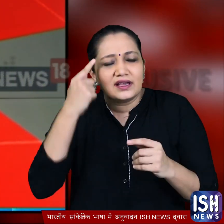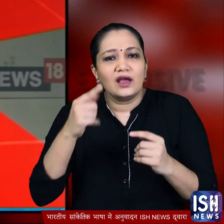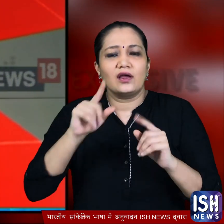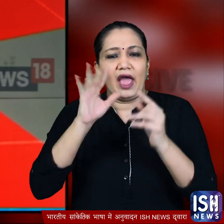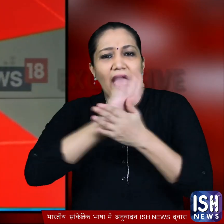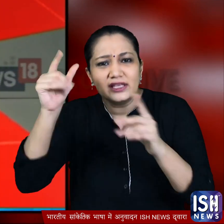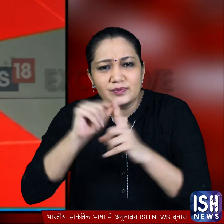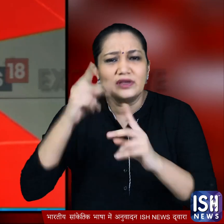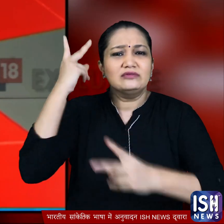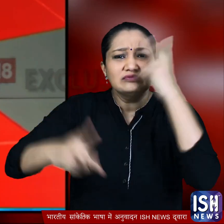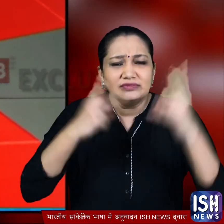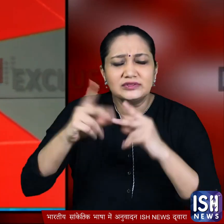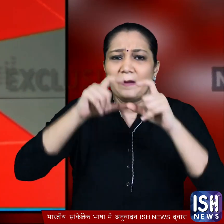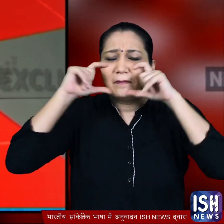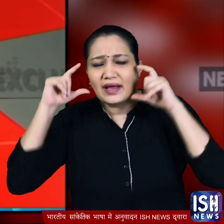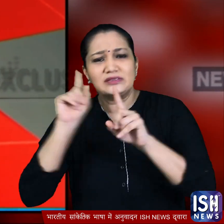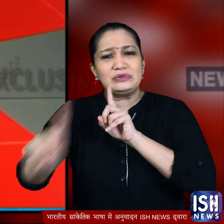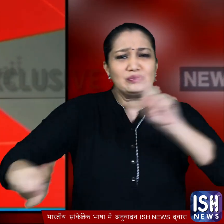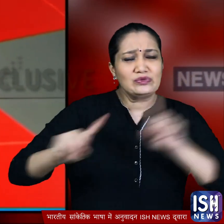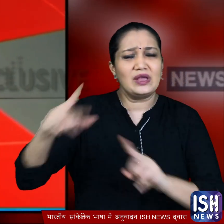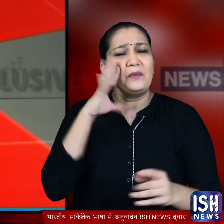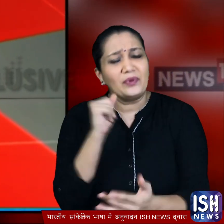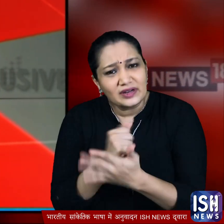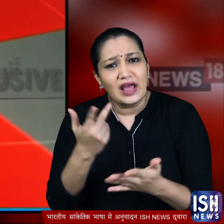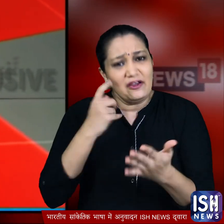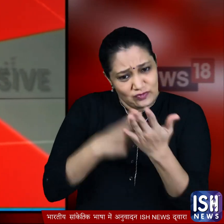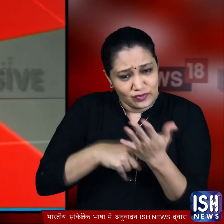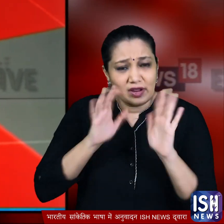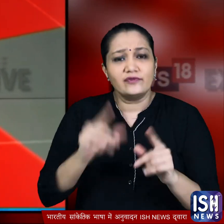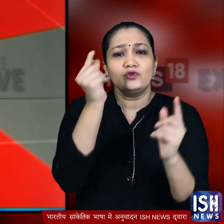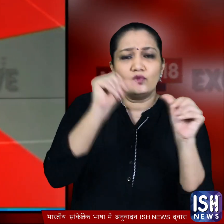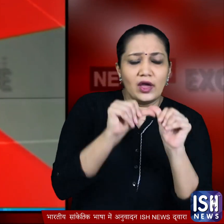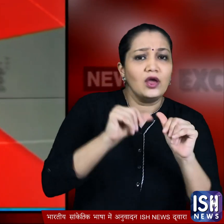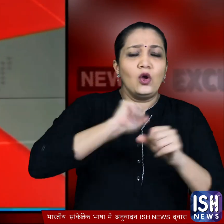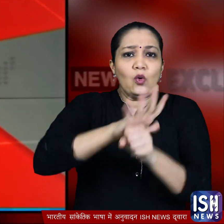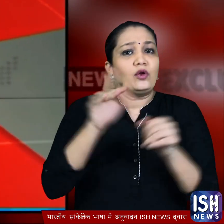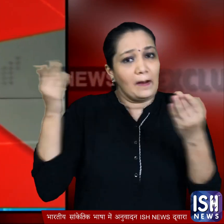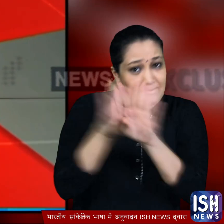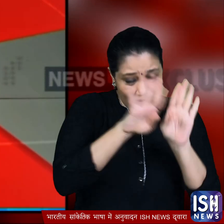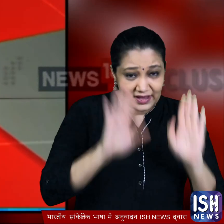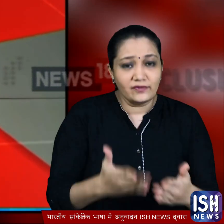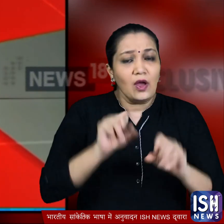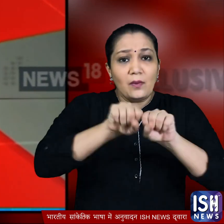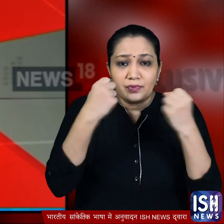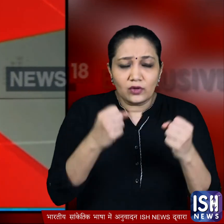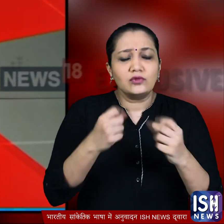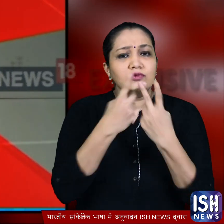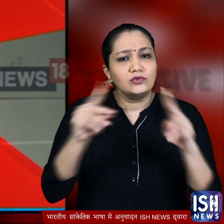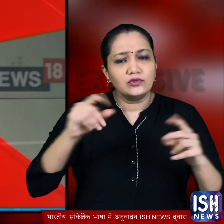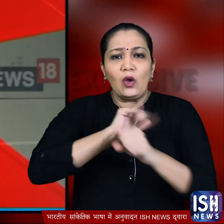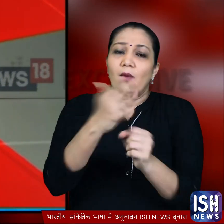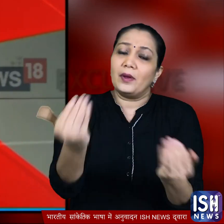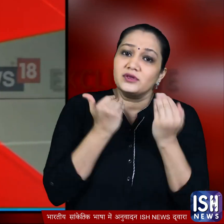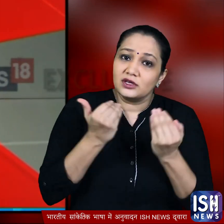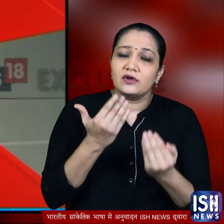रहेगा कि हिमाचल प्रदेश में पर्यटकों के लिए मास्क और सोशल डिस्टेंसिंग जरूरी है और उत्तराखंड में अभी कोरोना कर्फ्यू भी है, जिसे तोड़ने पर महामारी से तो शायद